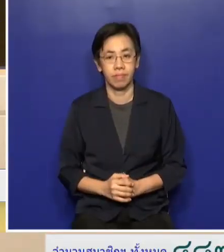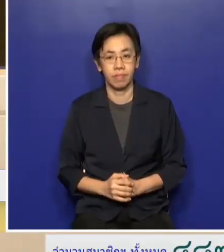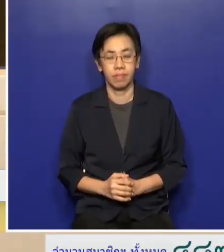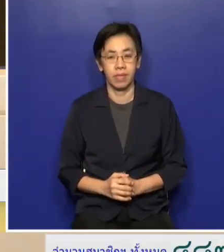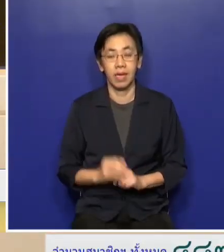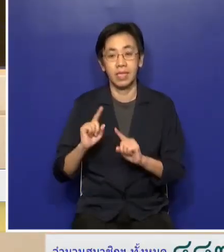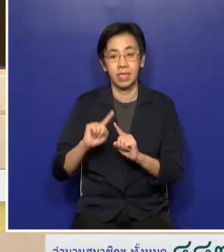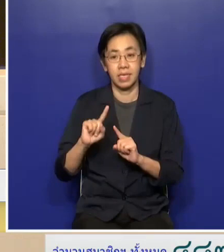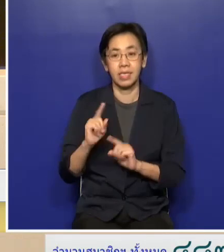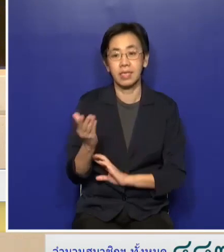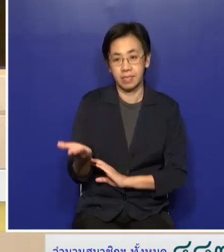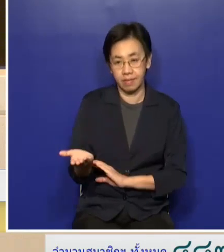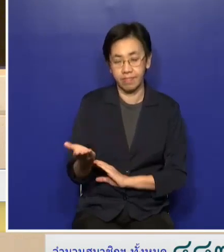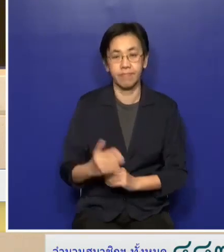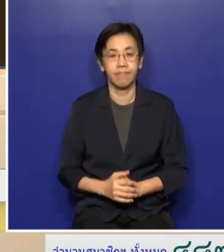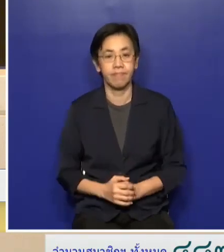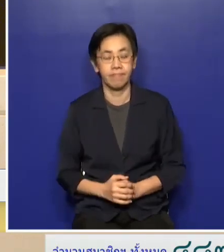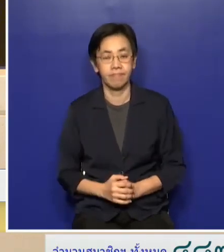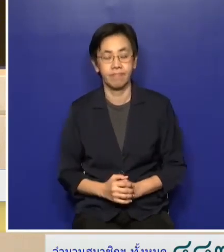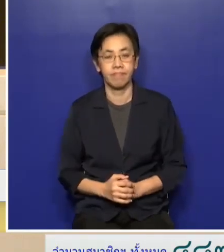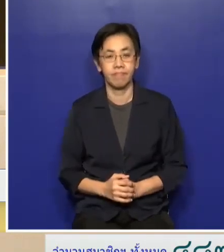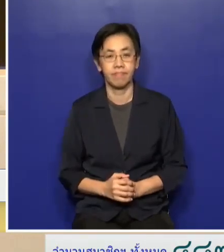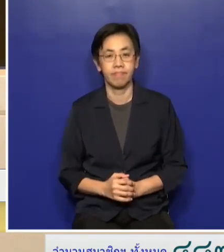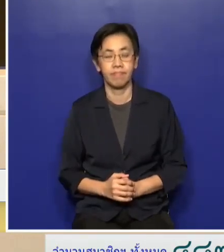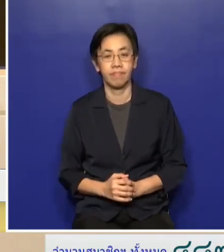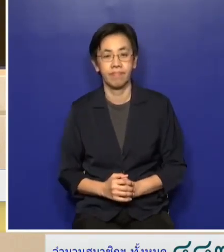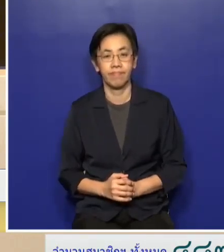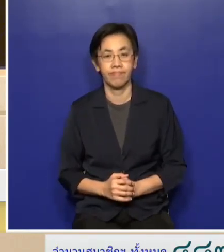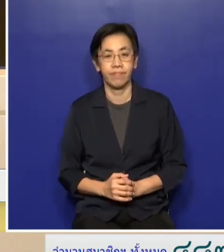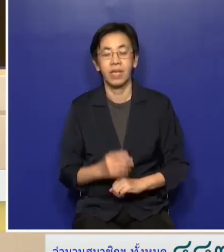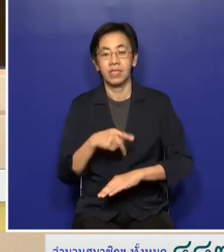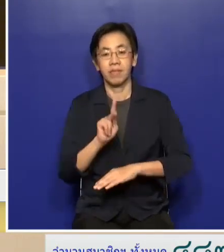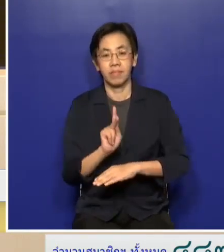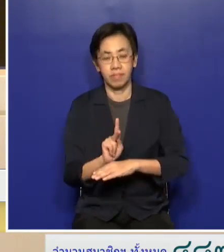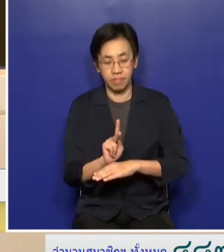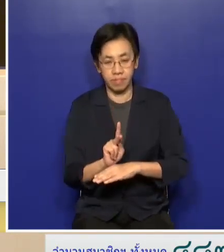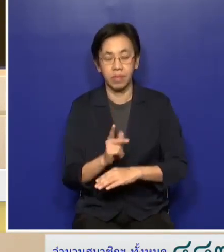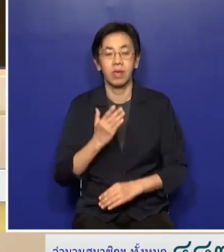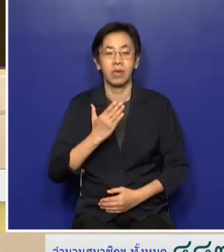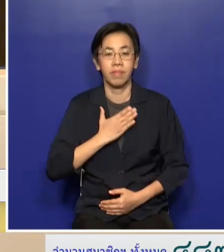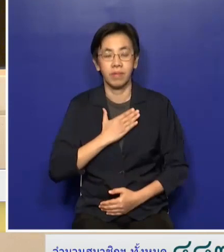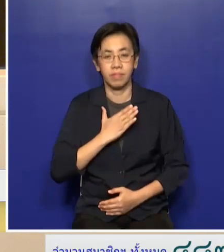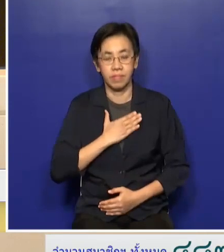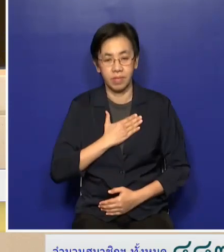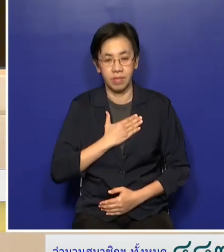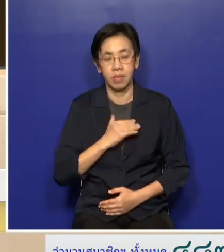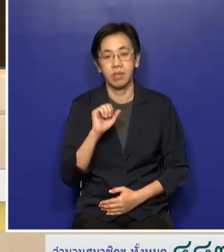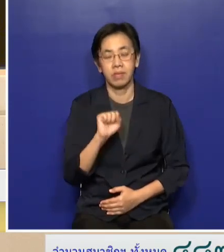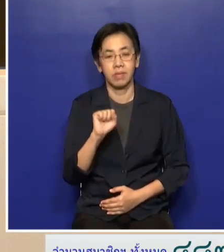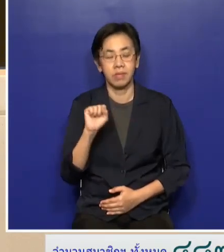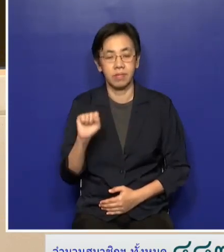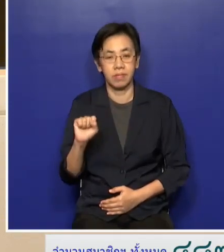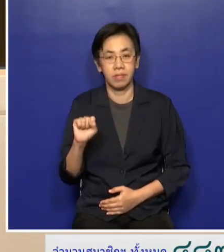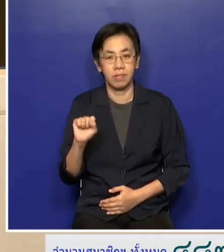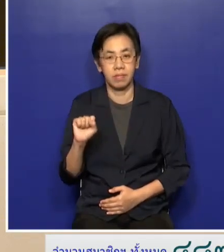ชิญท่านณัฐพงศ์ครับ ครับท่านประธานที่เคารพครับกับผมณัฐพงศ์สุภยศิลป์สมาชิกสภาผู้แทนราษ